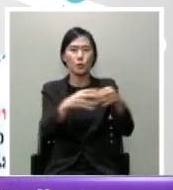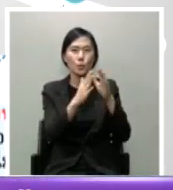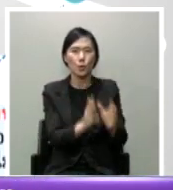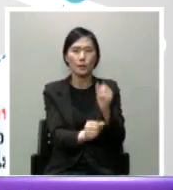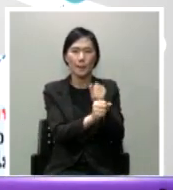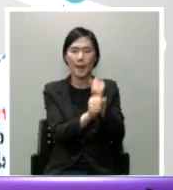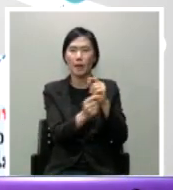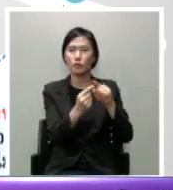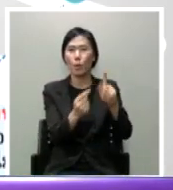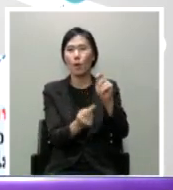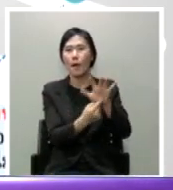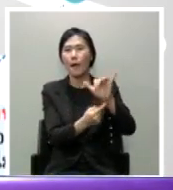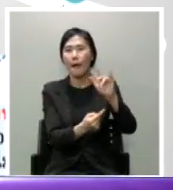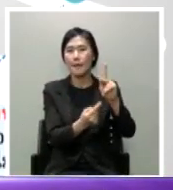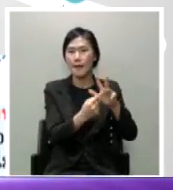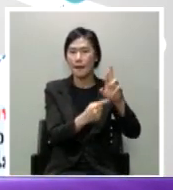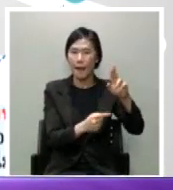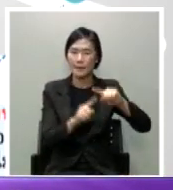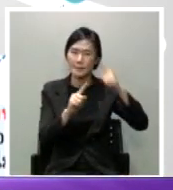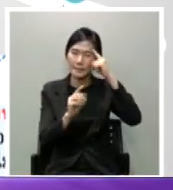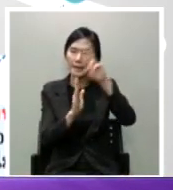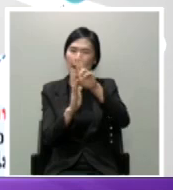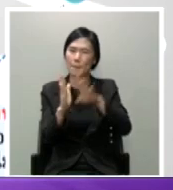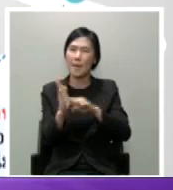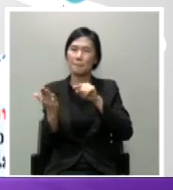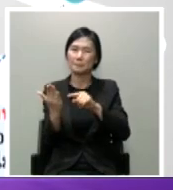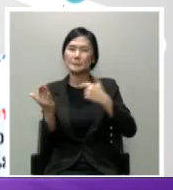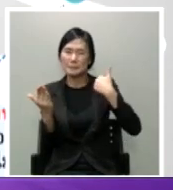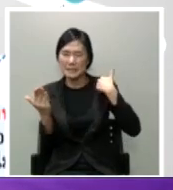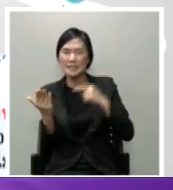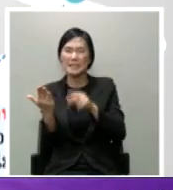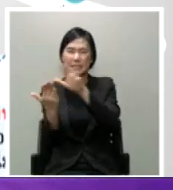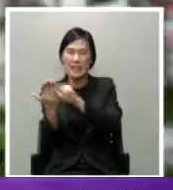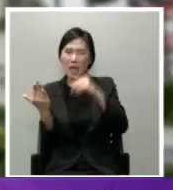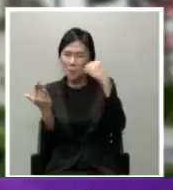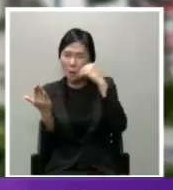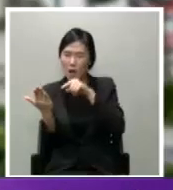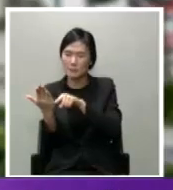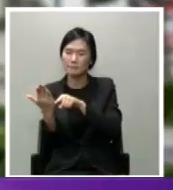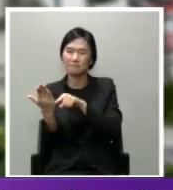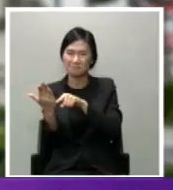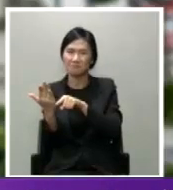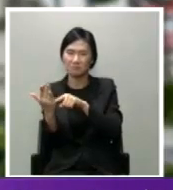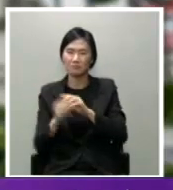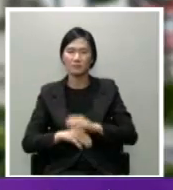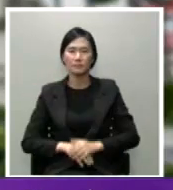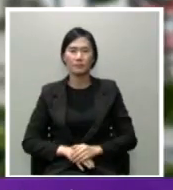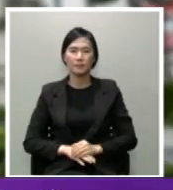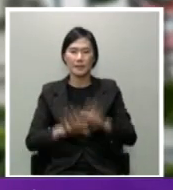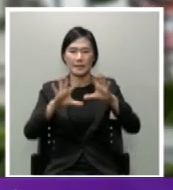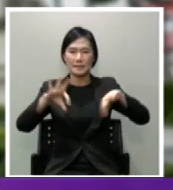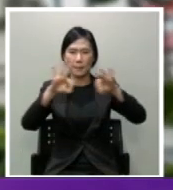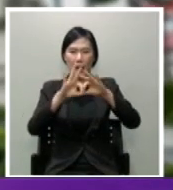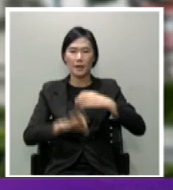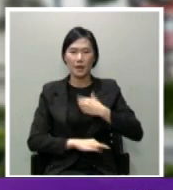การระเบียบนั้นออกมาแล้วมีแล้วใช้มาแล้วหลายขนแล้วและที่สำคัญก็คือผมข